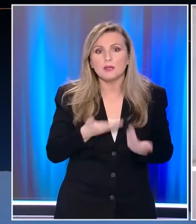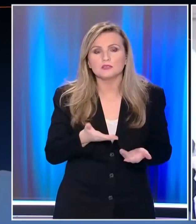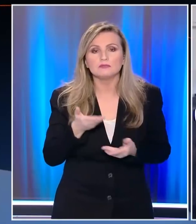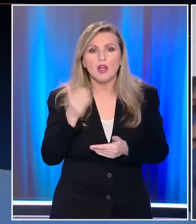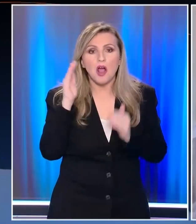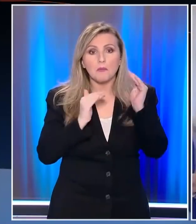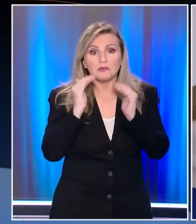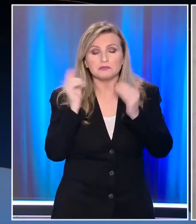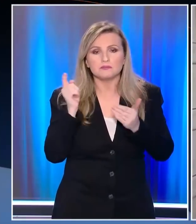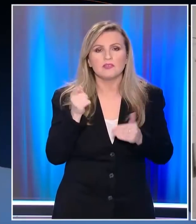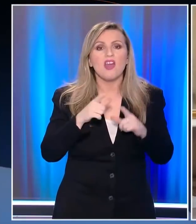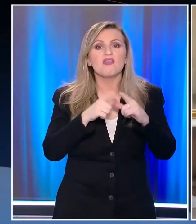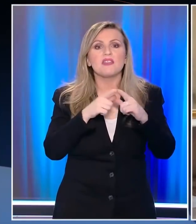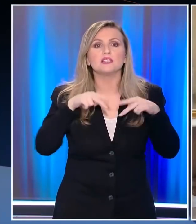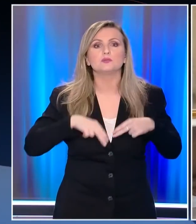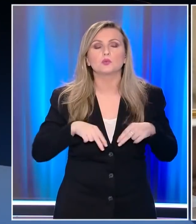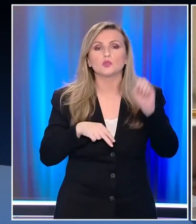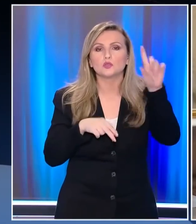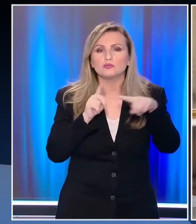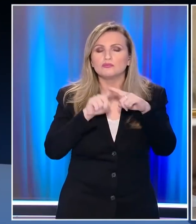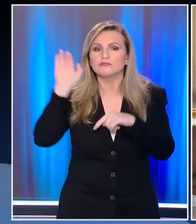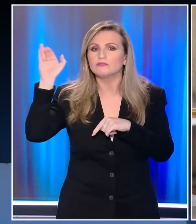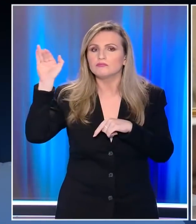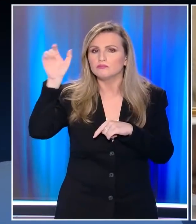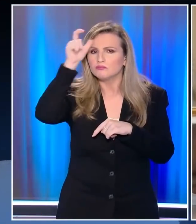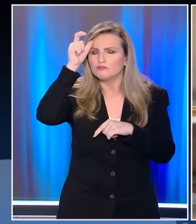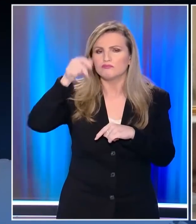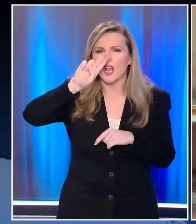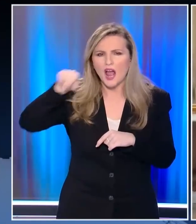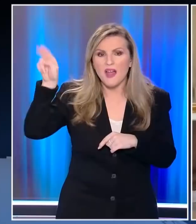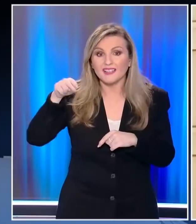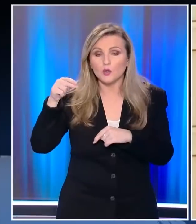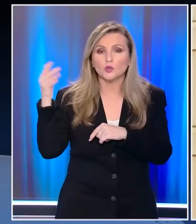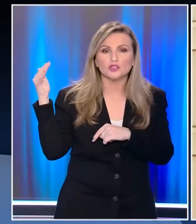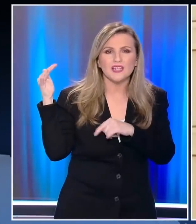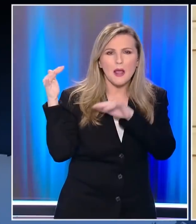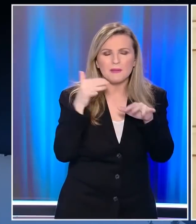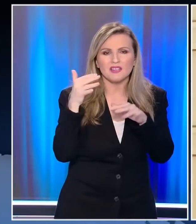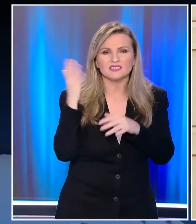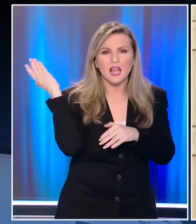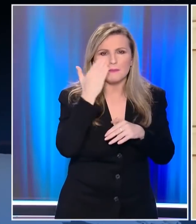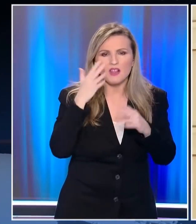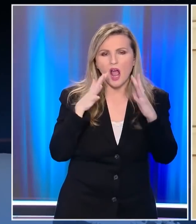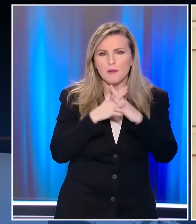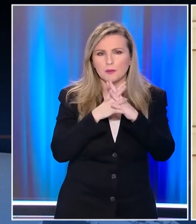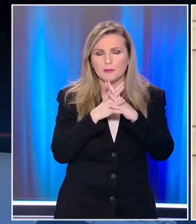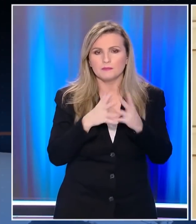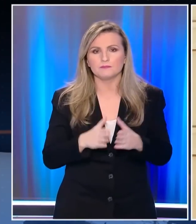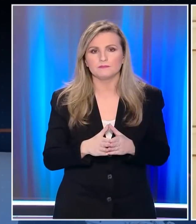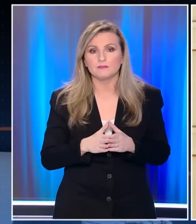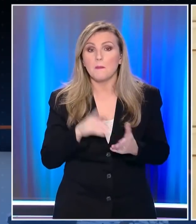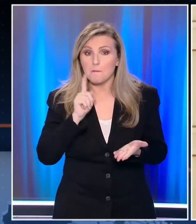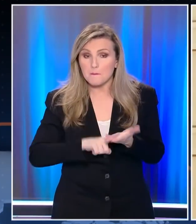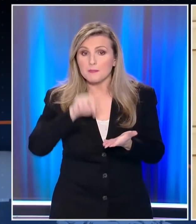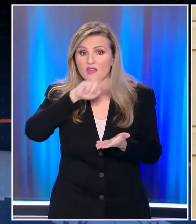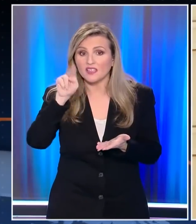λίγες μέρες νωρίτερα, ο Νίκος Δένδιας είχε καλέσει τους Τούρκους να άρουν το Κάζους Μπέλι προς την Ελλάδα. Η άμεση ανάκληση του Κάζους